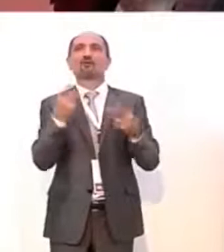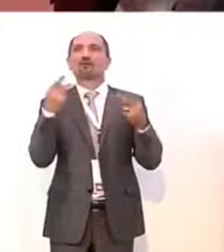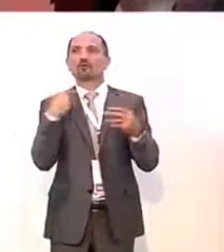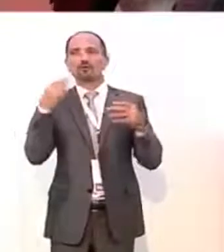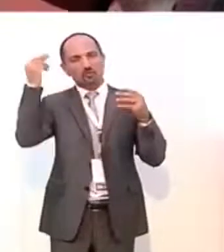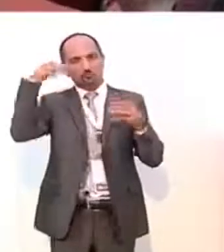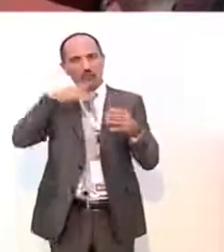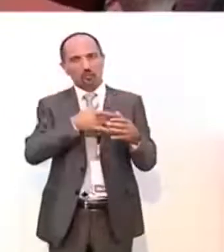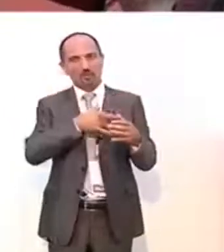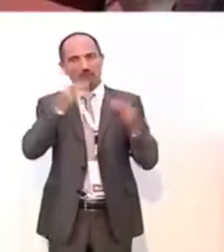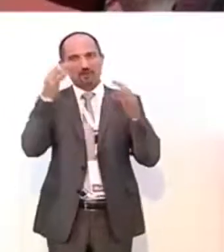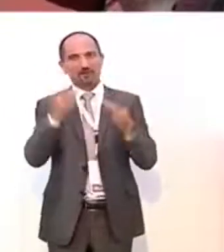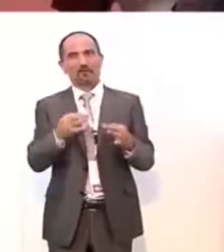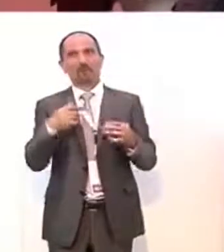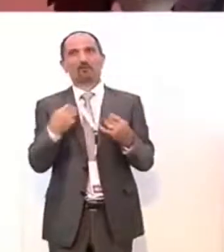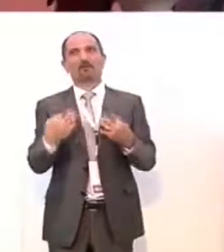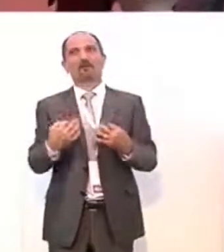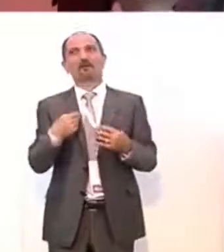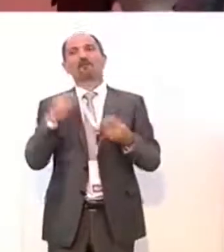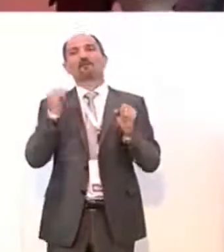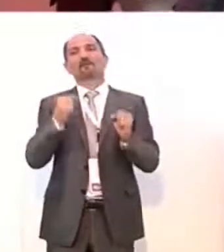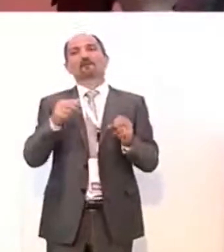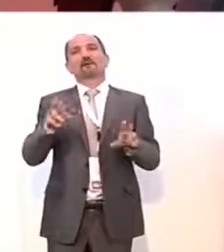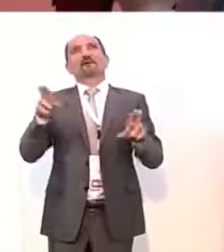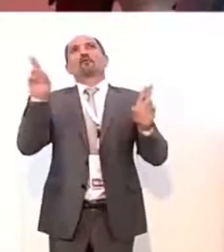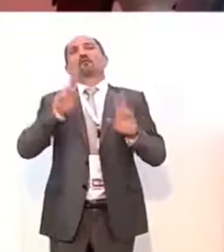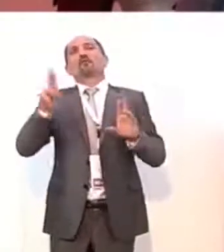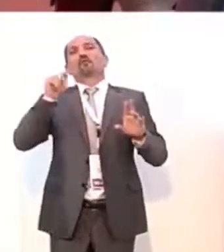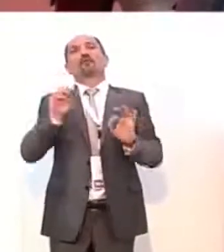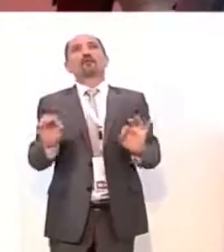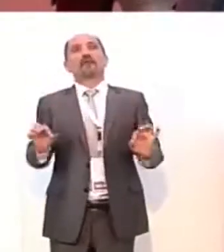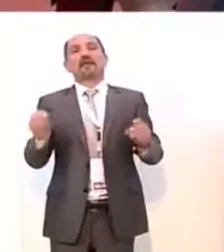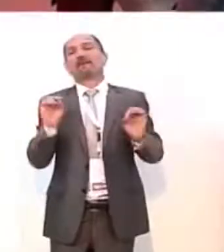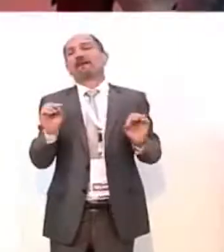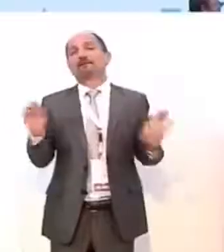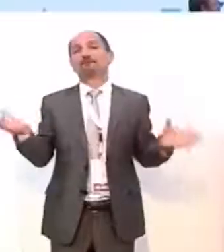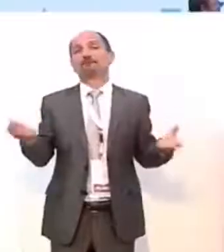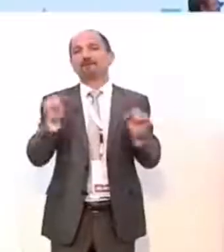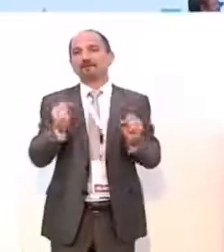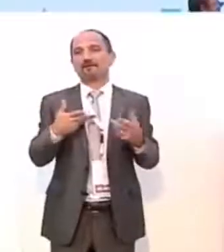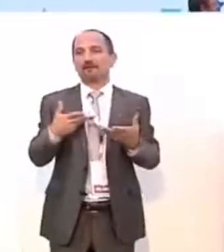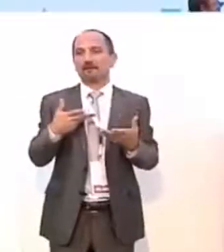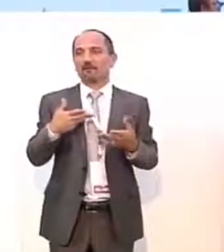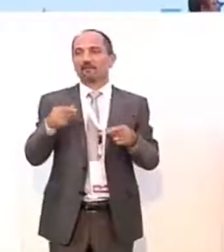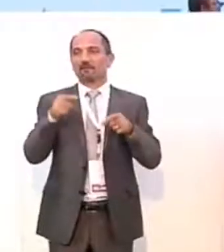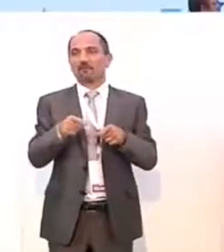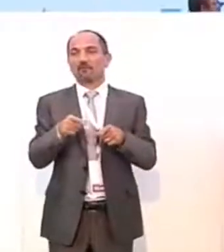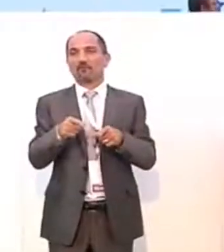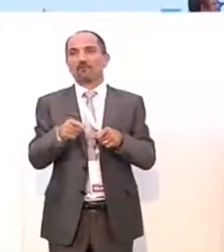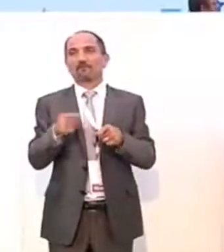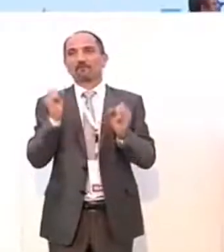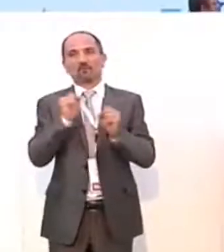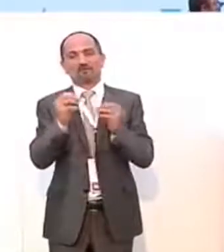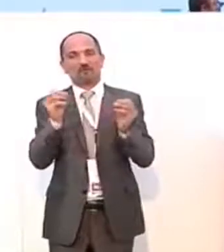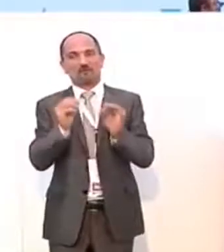perfettamente cosciente che questo potrebbe essere l'utopia, però dico una cosa, certo una cosa del genere non si può fare in un anno, però